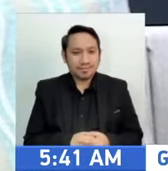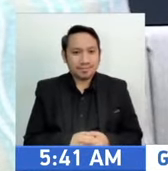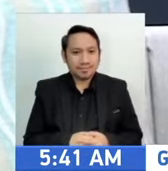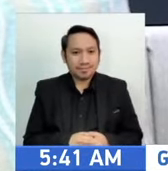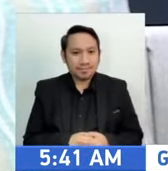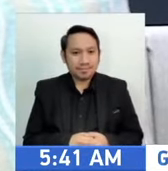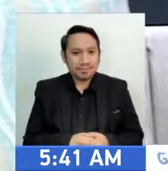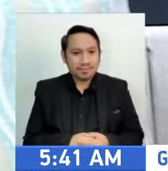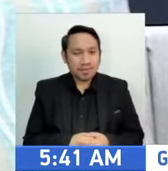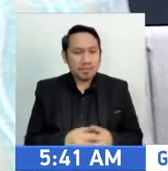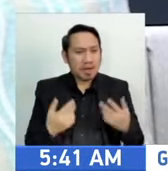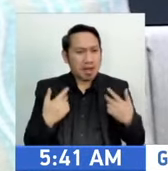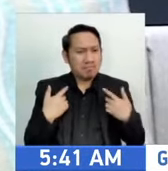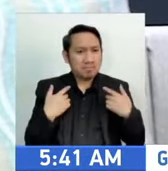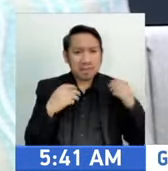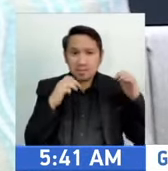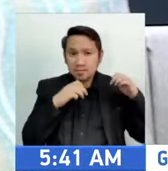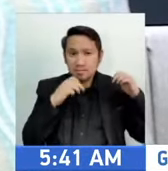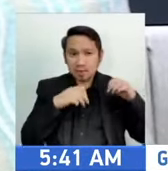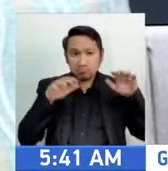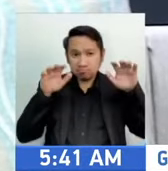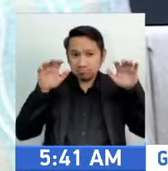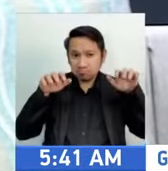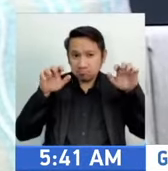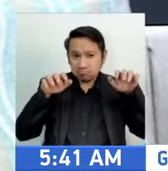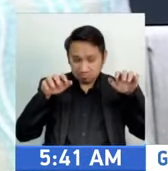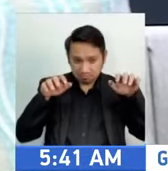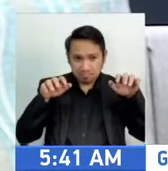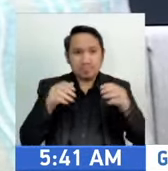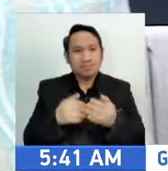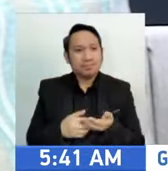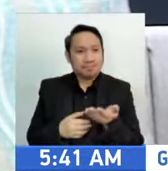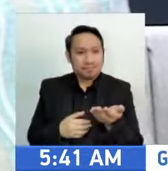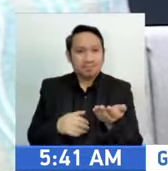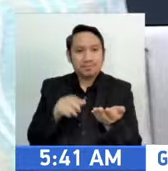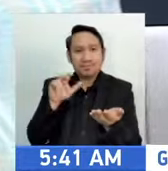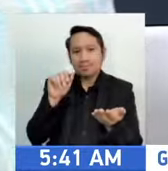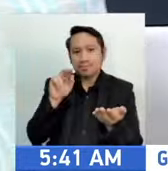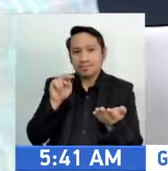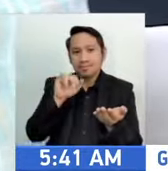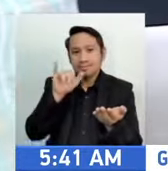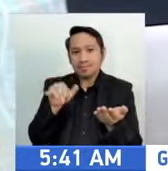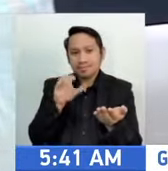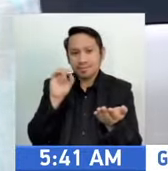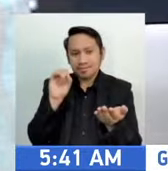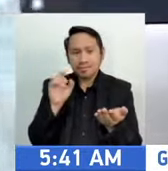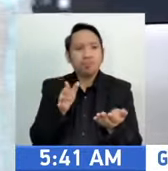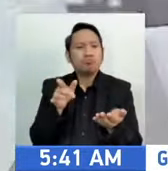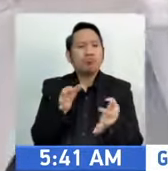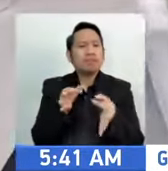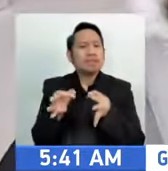ang aasahan ngayong araw. Narito si UH Weather Presenter Anjo Perchera. Paliwanag mo yan, Anjo.